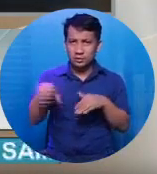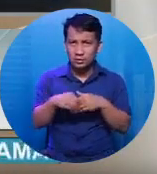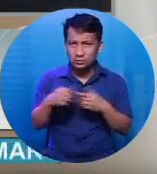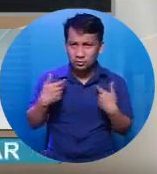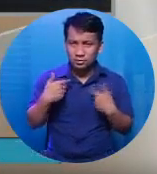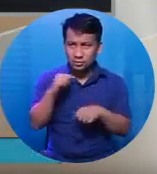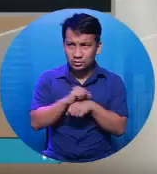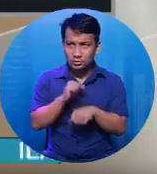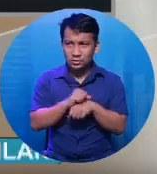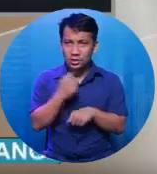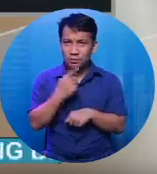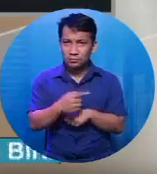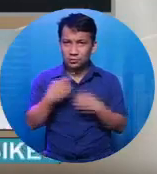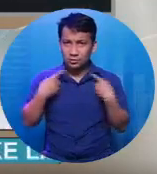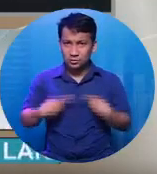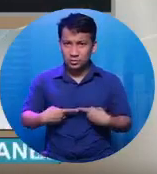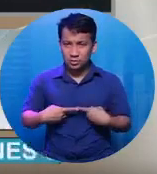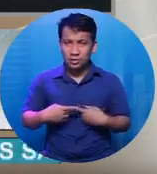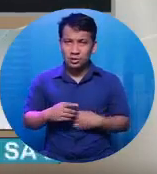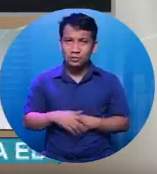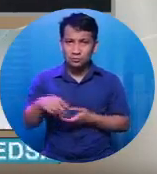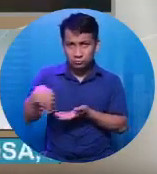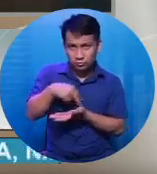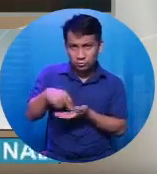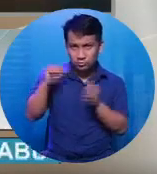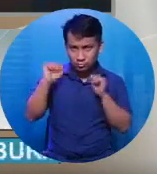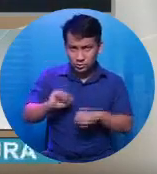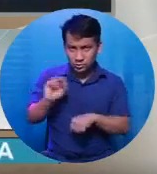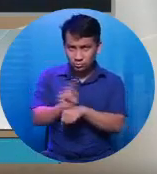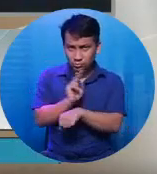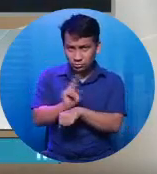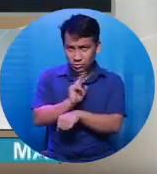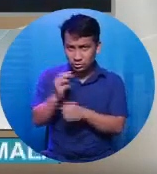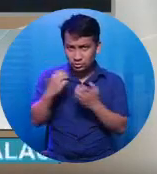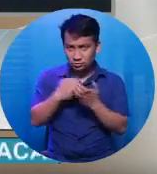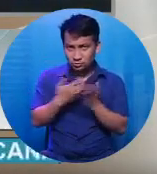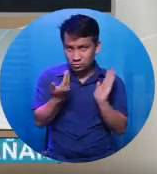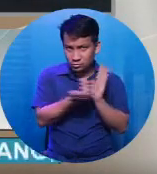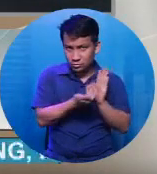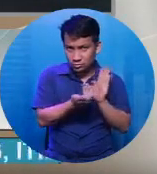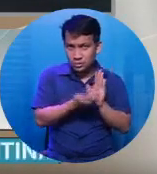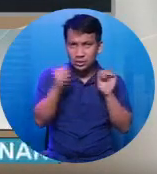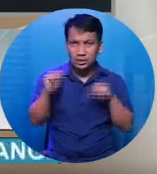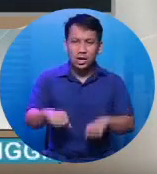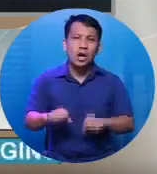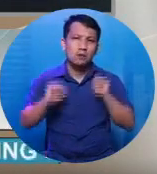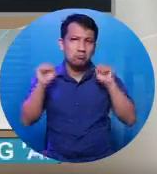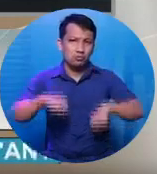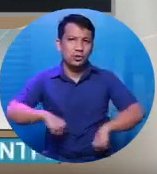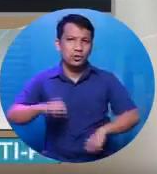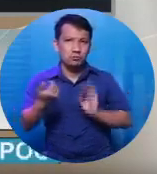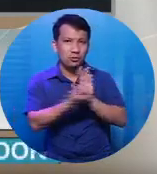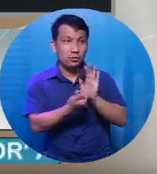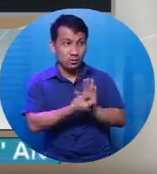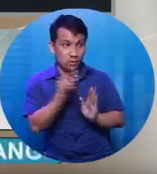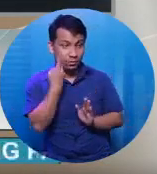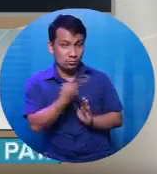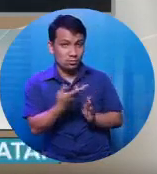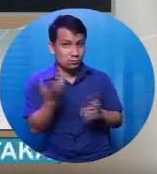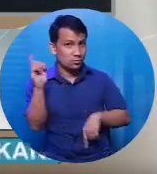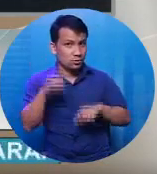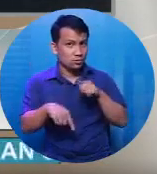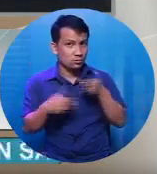damit nitong si Mr. at sumasayaw. Pwede bang gamitin circumstantial evidence yan? Yes, sir. Pwedeng-pwede. Makikita natin na hindi mo